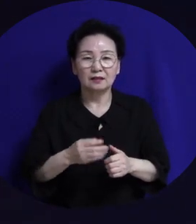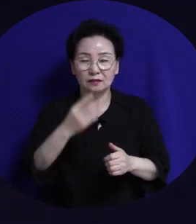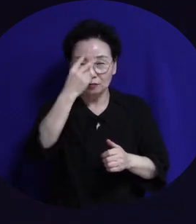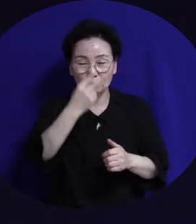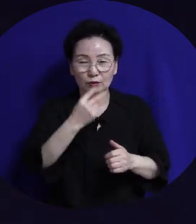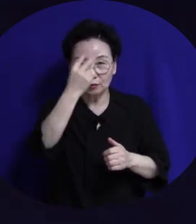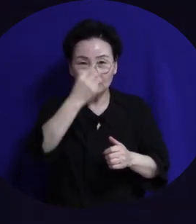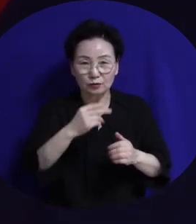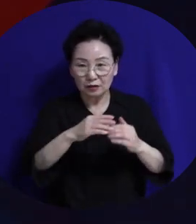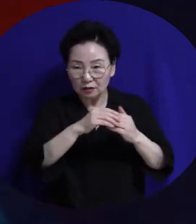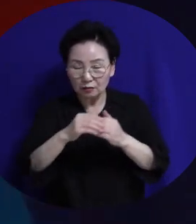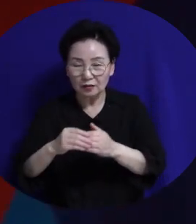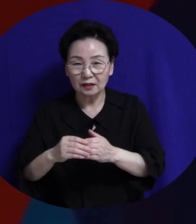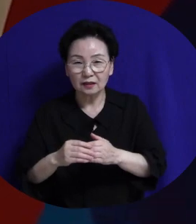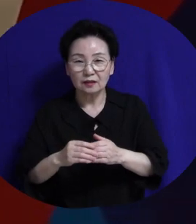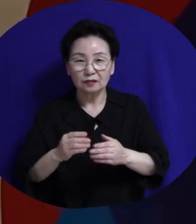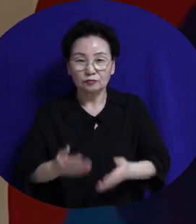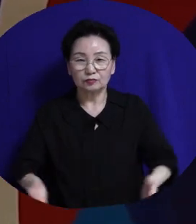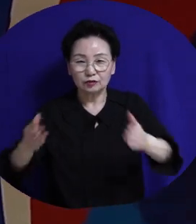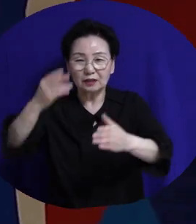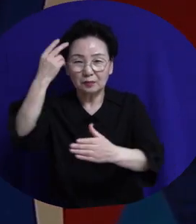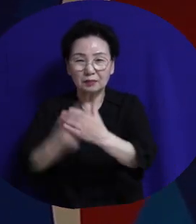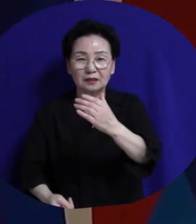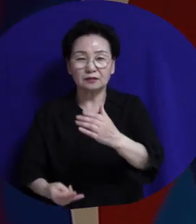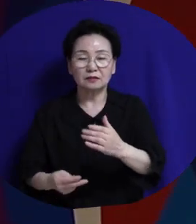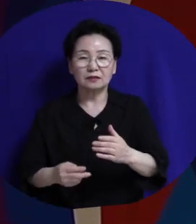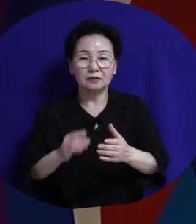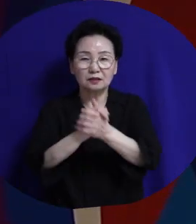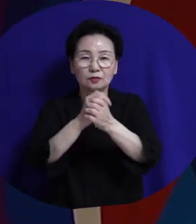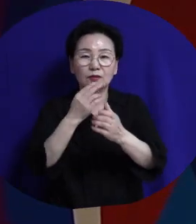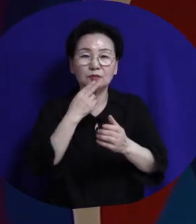소경이 너무 다 구덩이에 빠지니까요. 기도하지 않는 목사